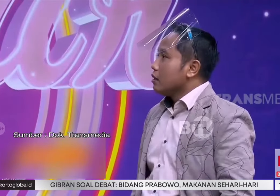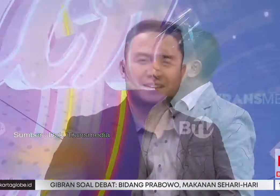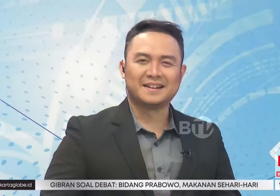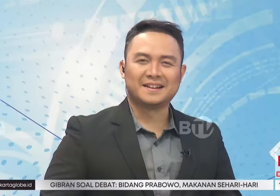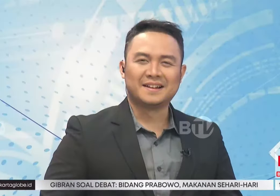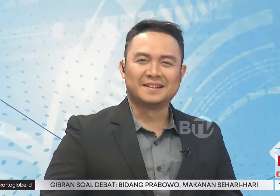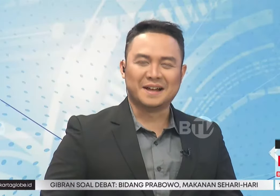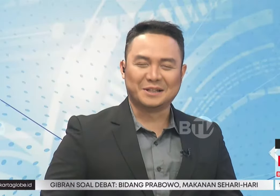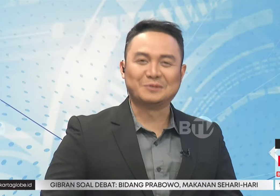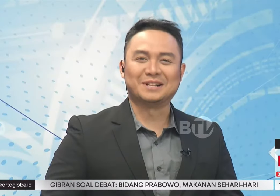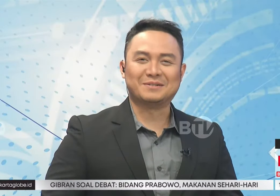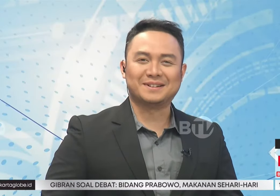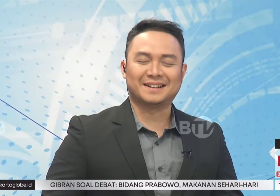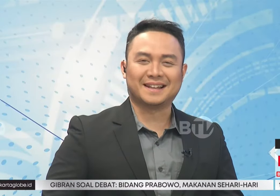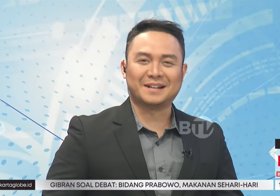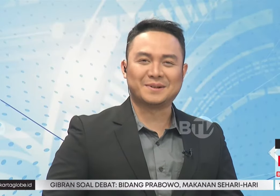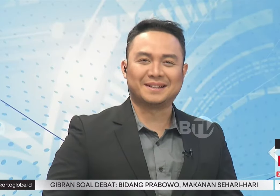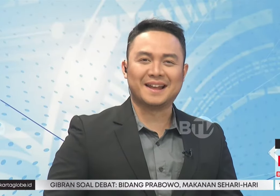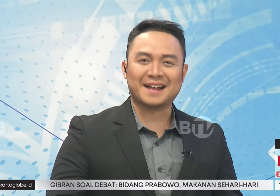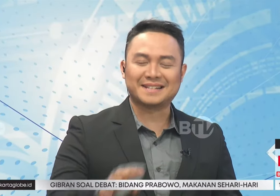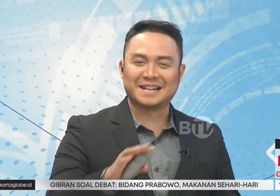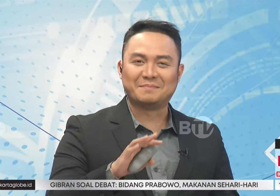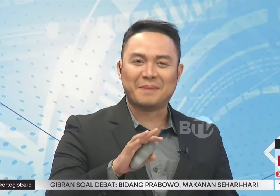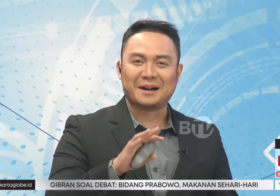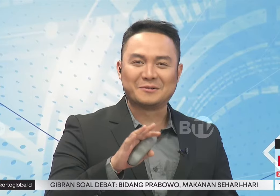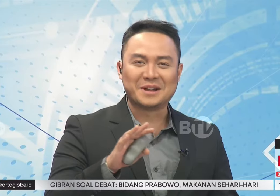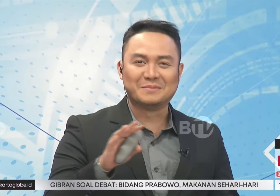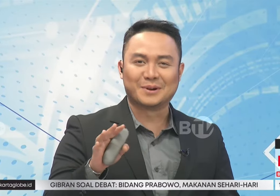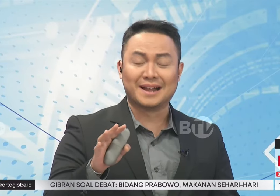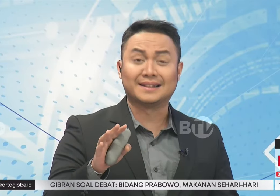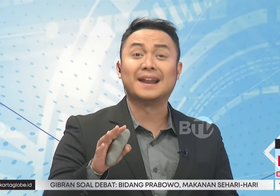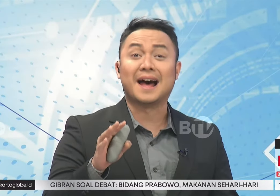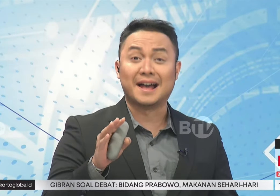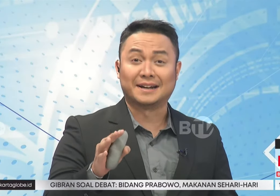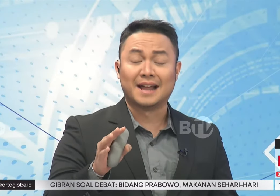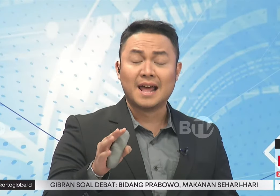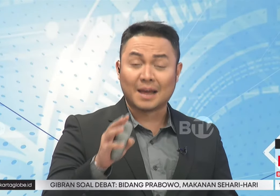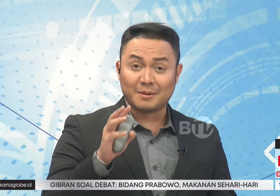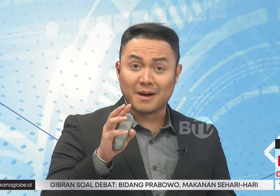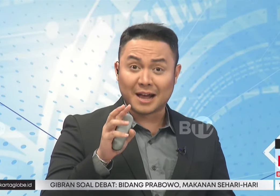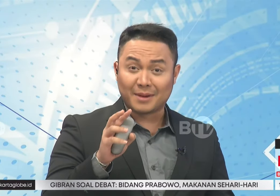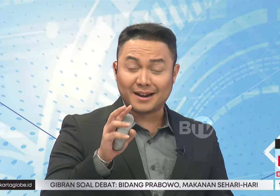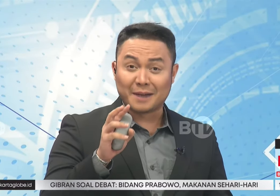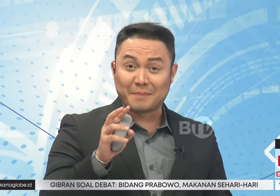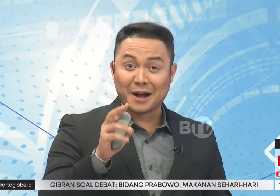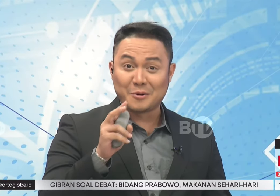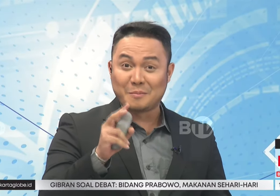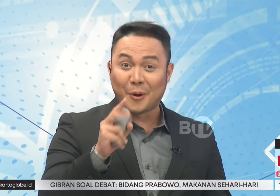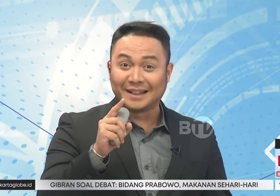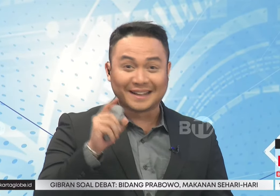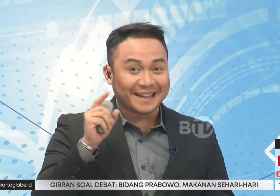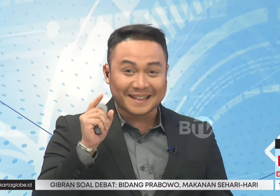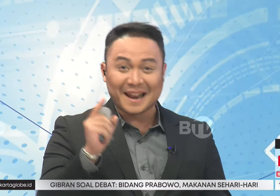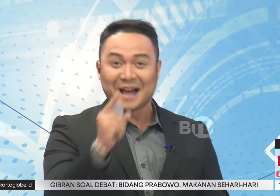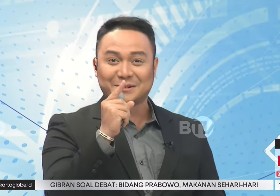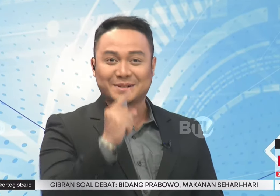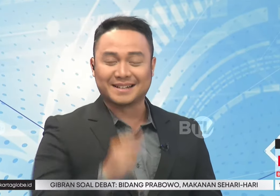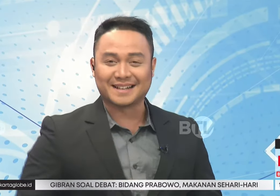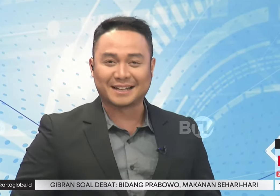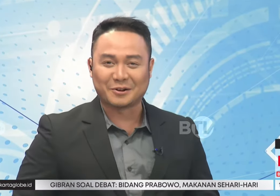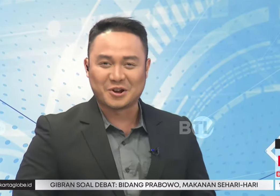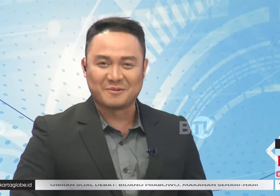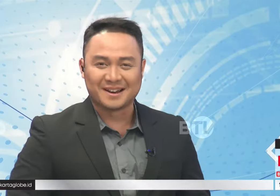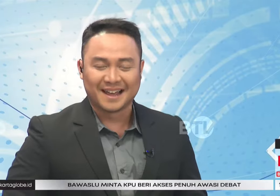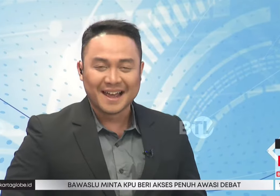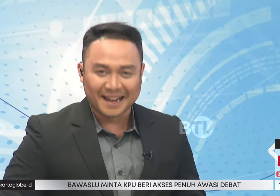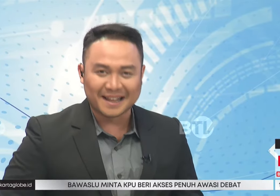segalanya tentu wajah-wajah tadi sudah tidak asing di panggung hiburan tanah air tapi bagaimana dengan panggung politik kita langsung